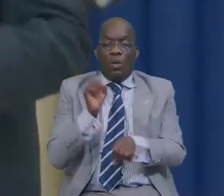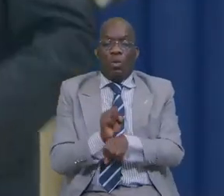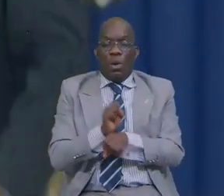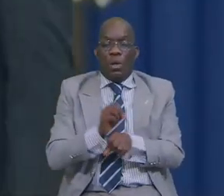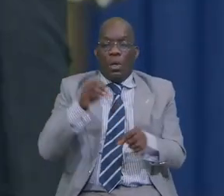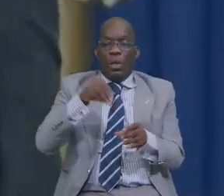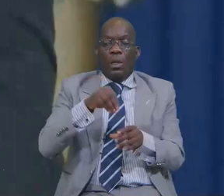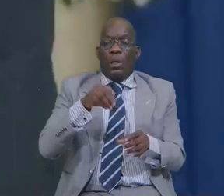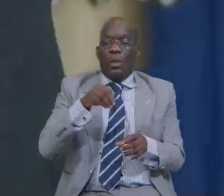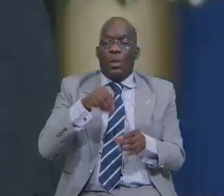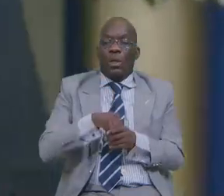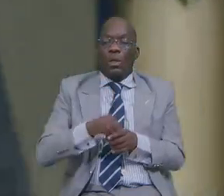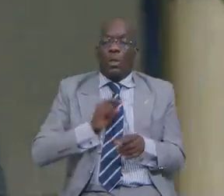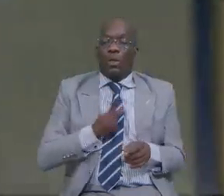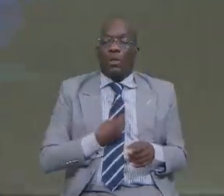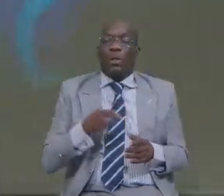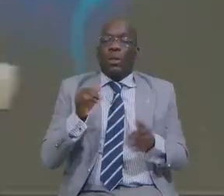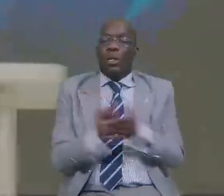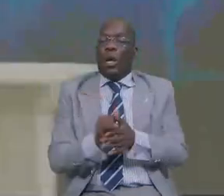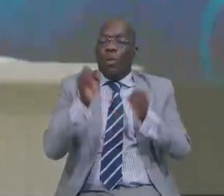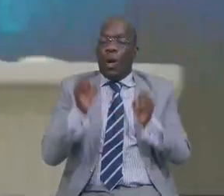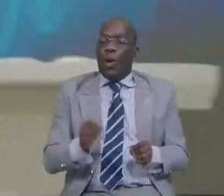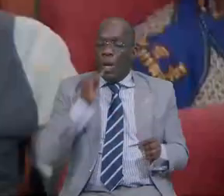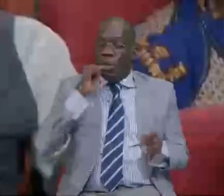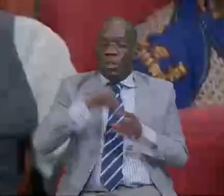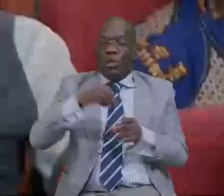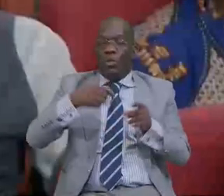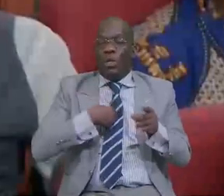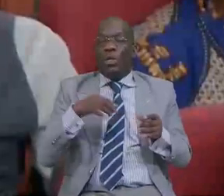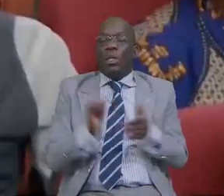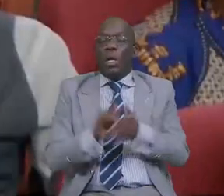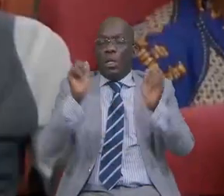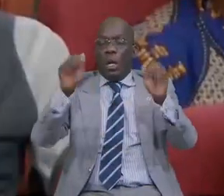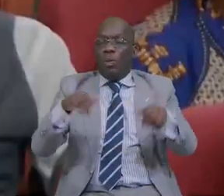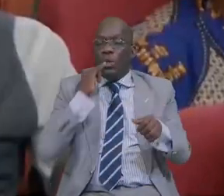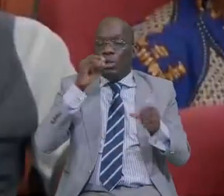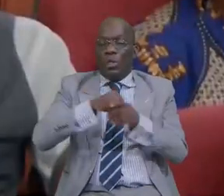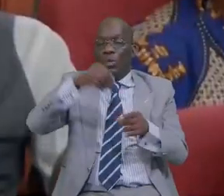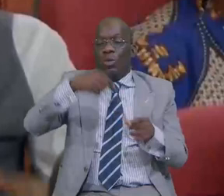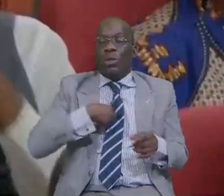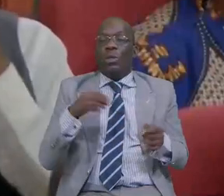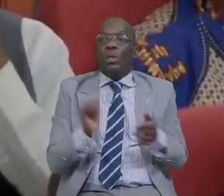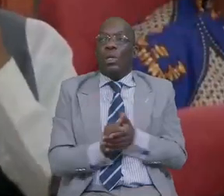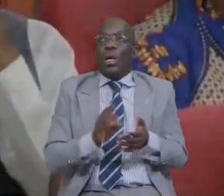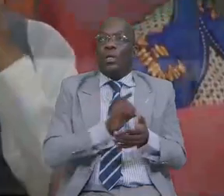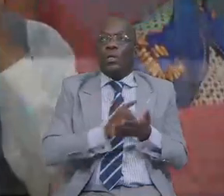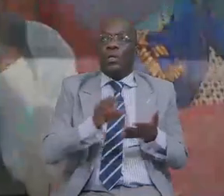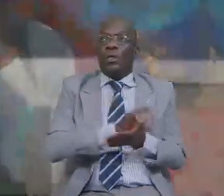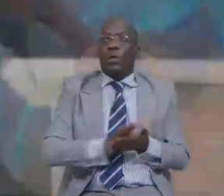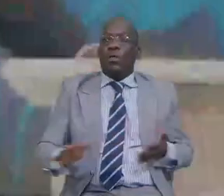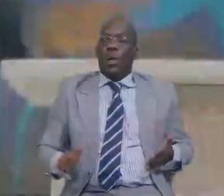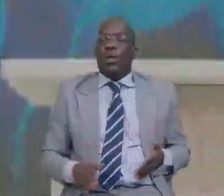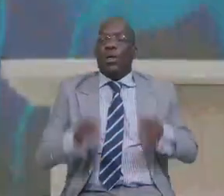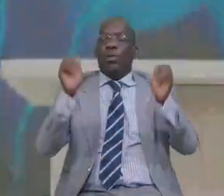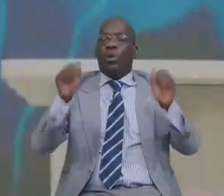en moi. Cette puissance est en moi déjà. Cette capacité est déjà en moi. Et cette possibilité